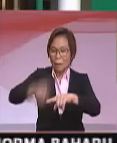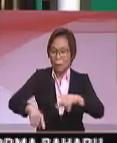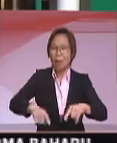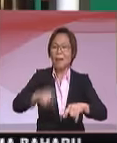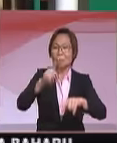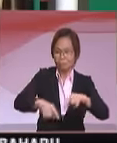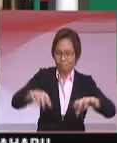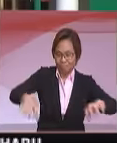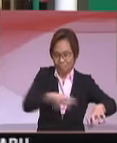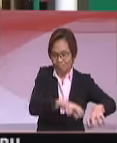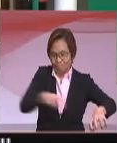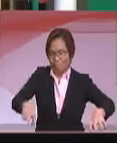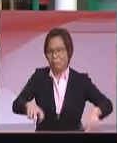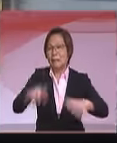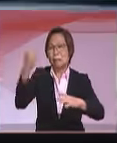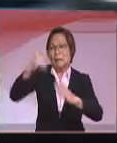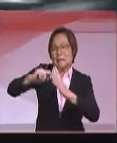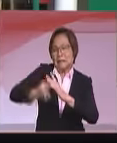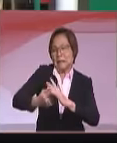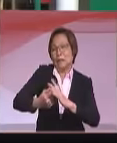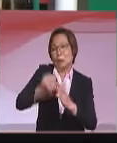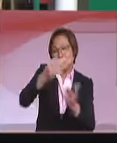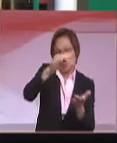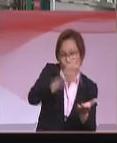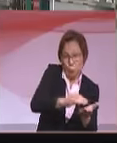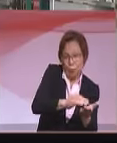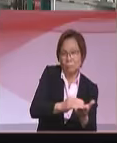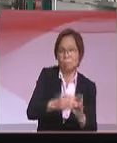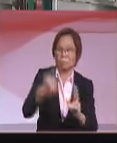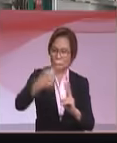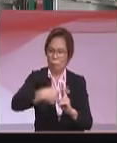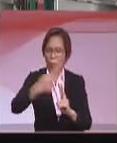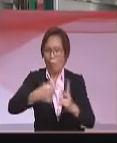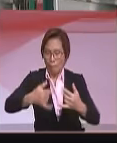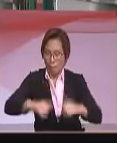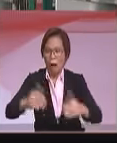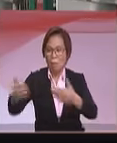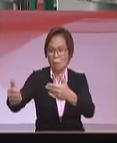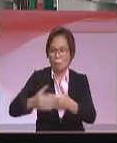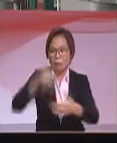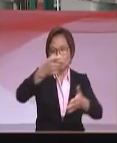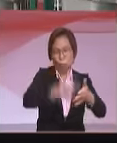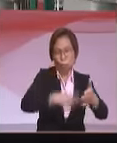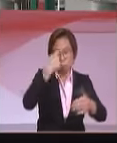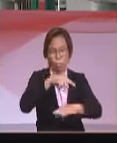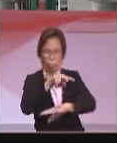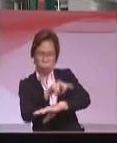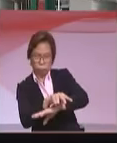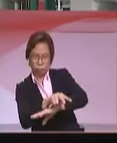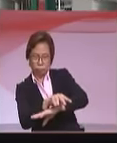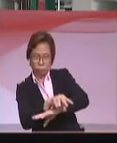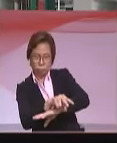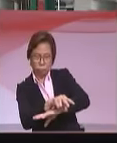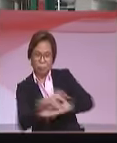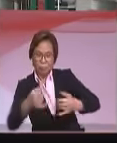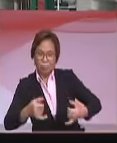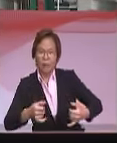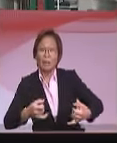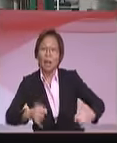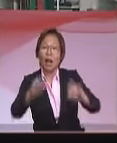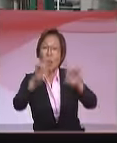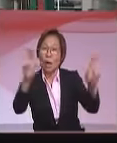dan negeri dikuatkuasakan. Sekatan jalan raya masih dilakukan berhampiran Plaza Tol bagi pemantauan lalu lintas dan